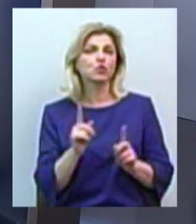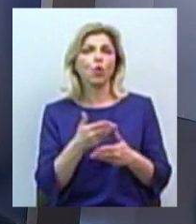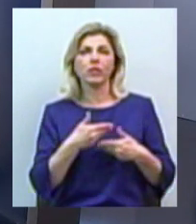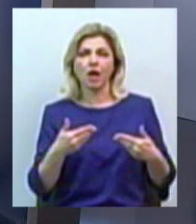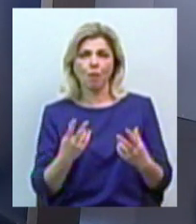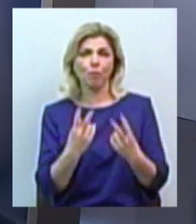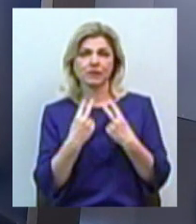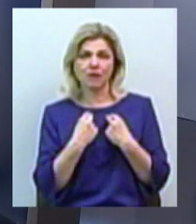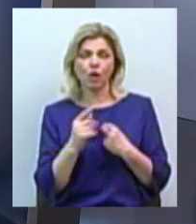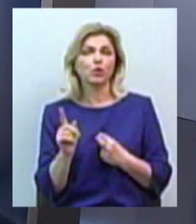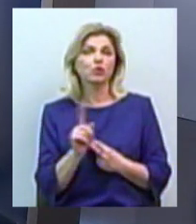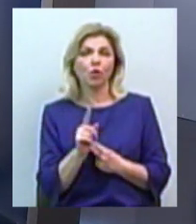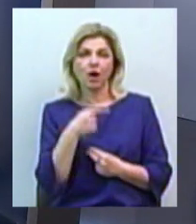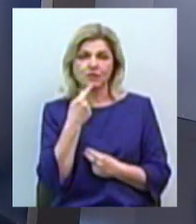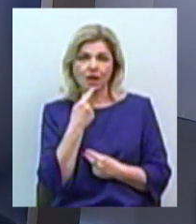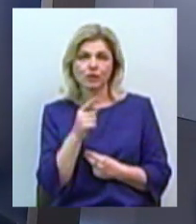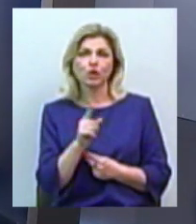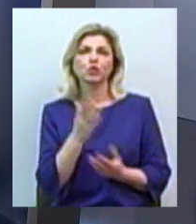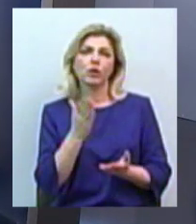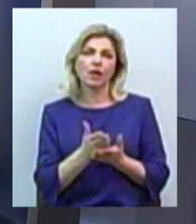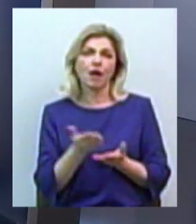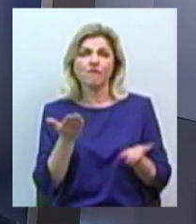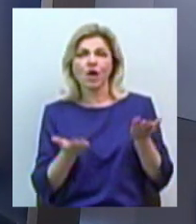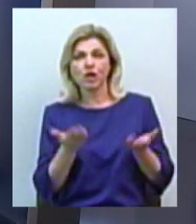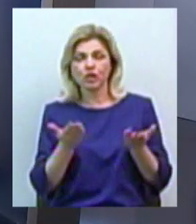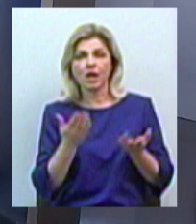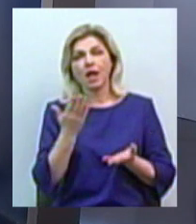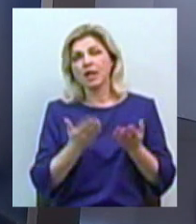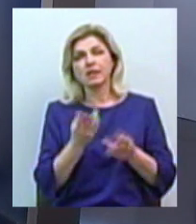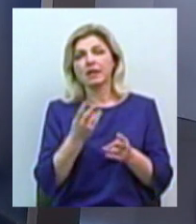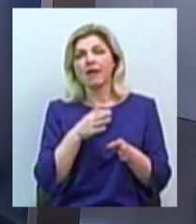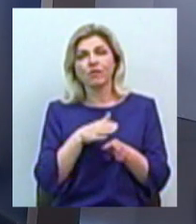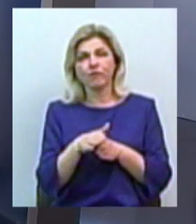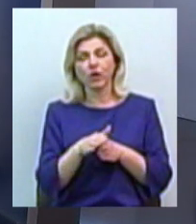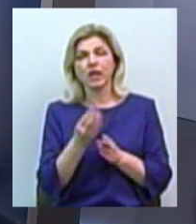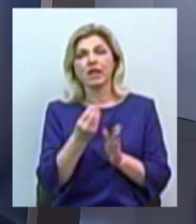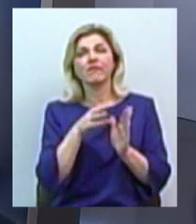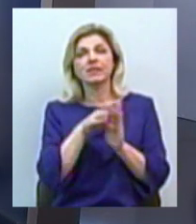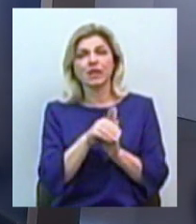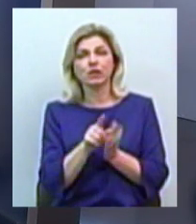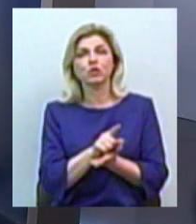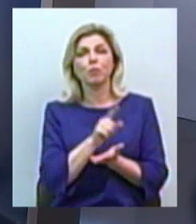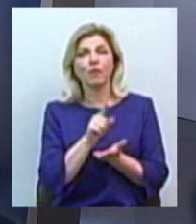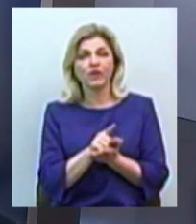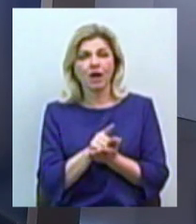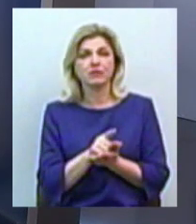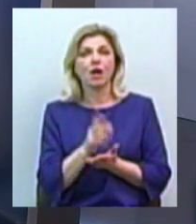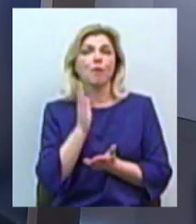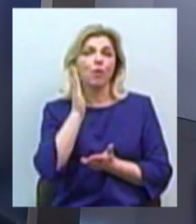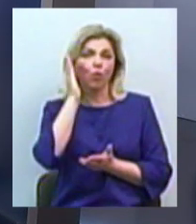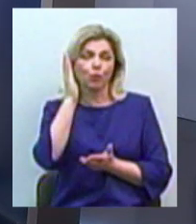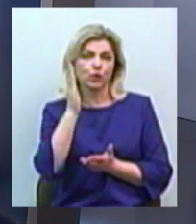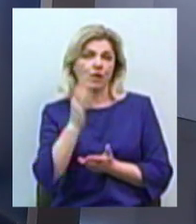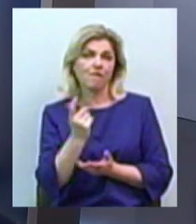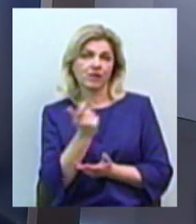що нам казали, що є важелі в разі невиконання інвестиційних зобов'язань з боку майбутнього